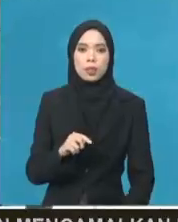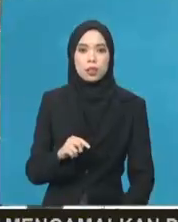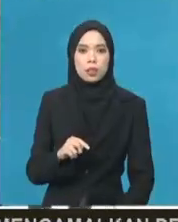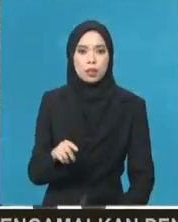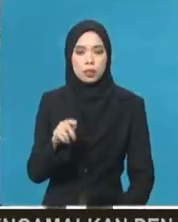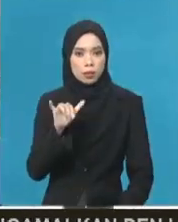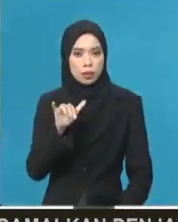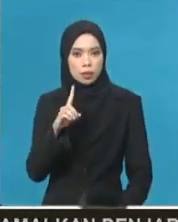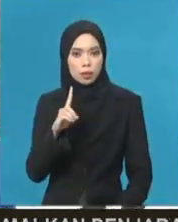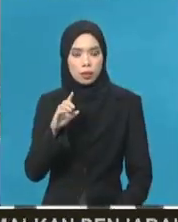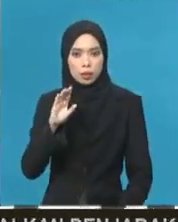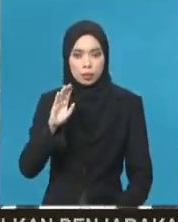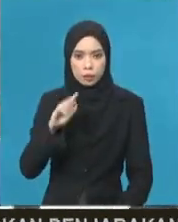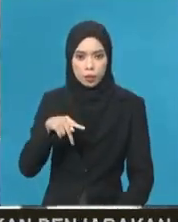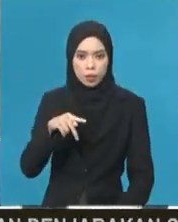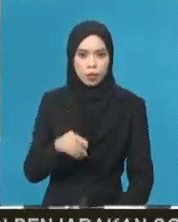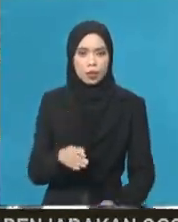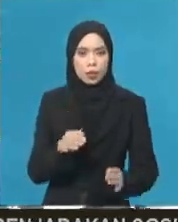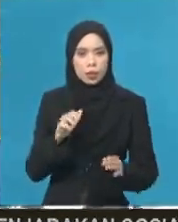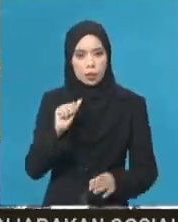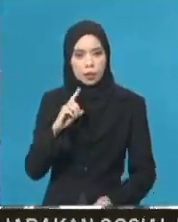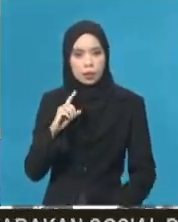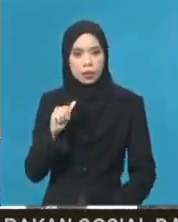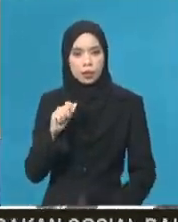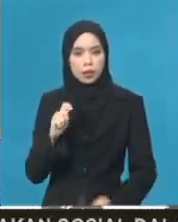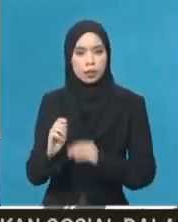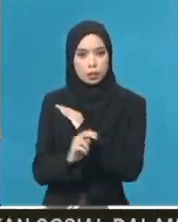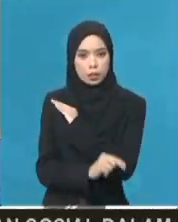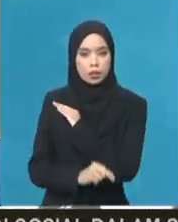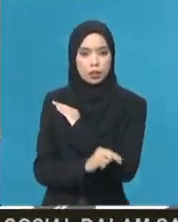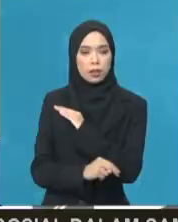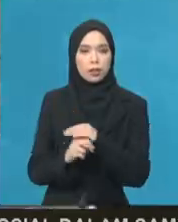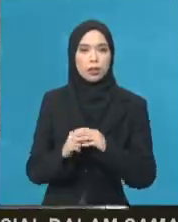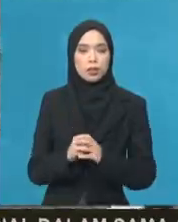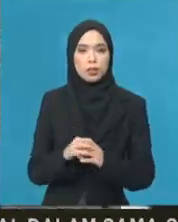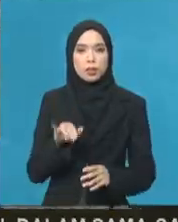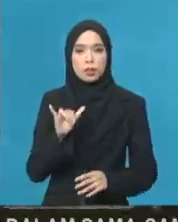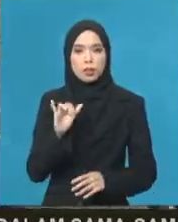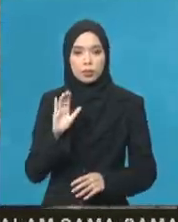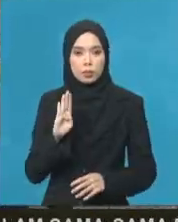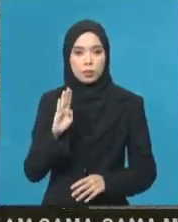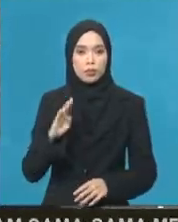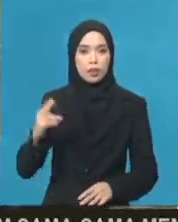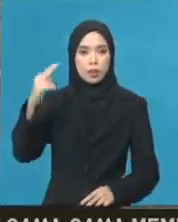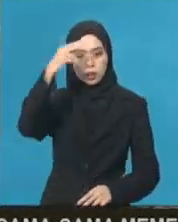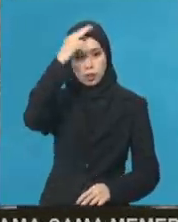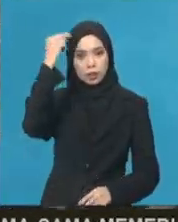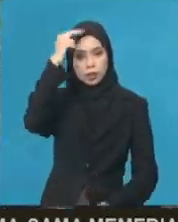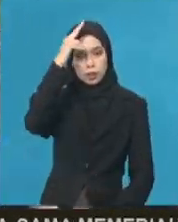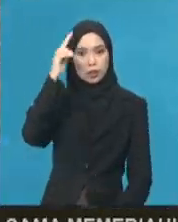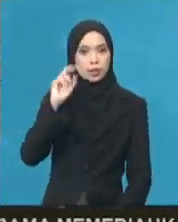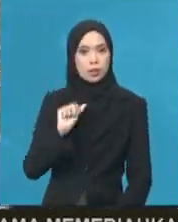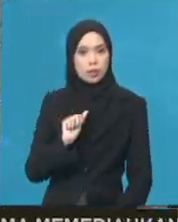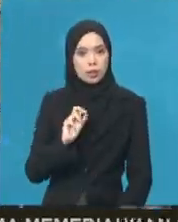Bakar yang dipertua adat-istiadat negara yang terhormat Pindad ular aja meja channel bersaraf Datuk